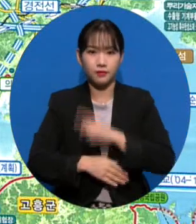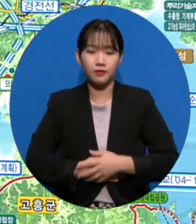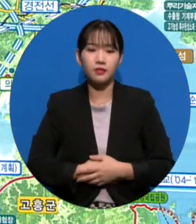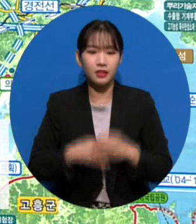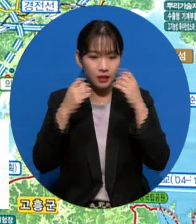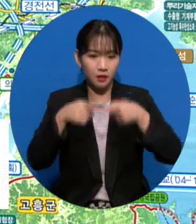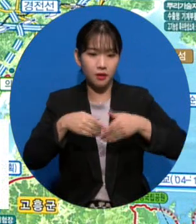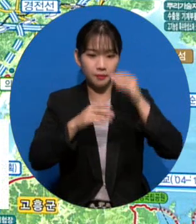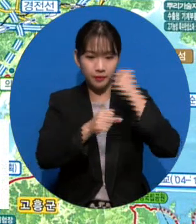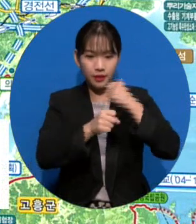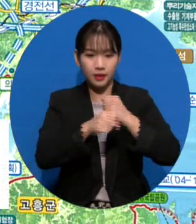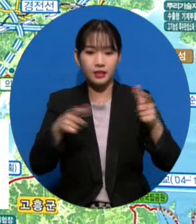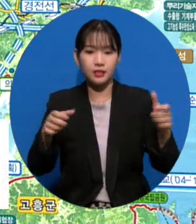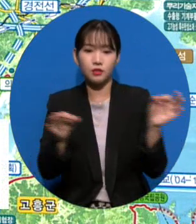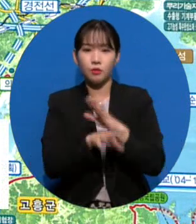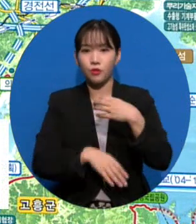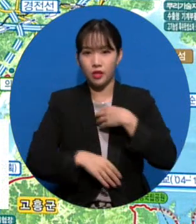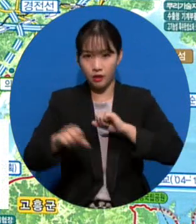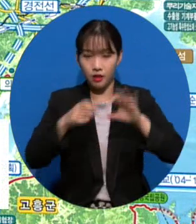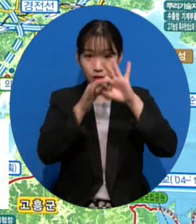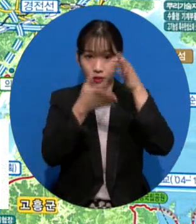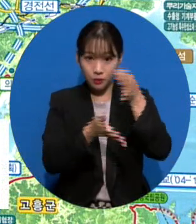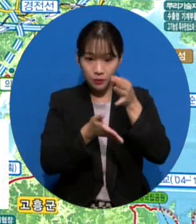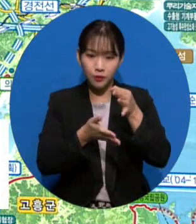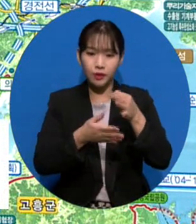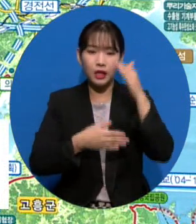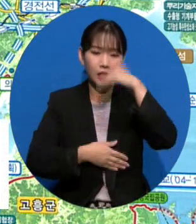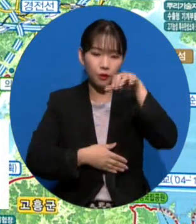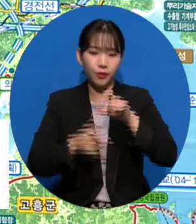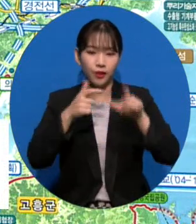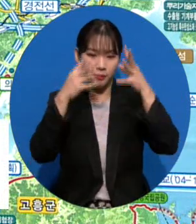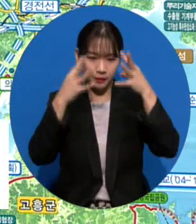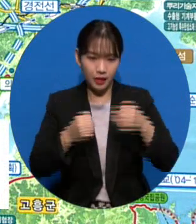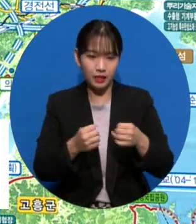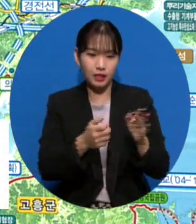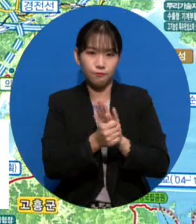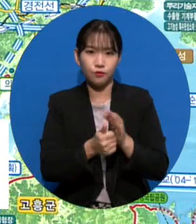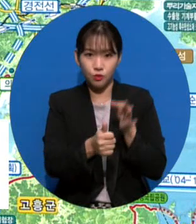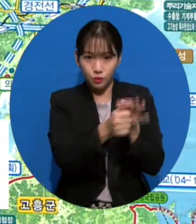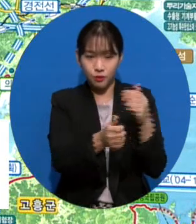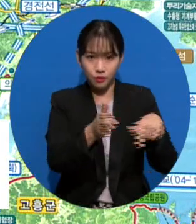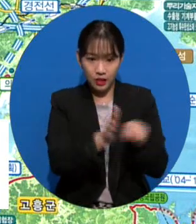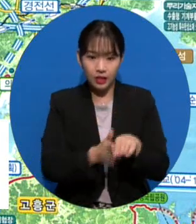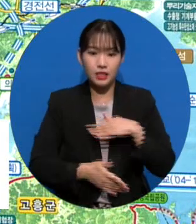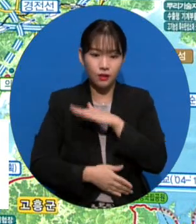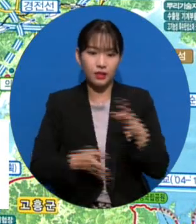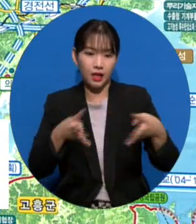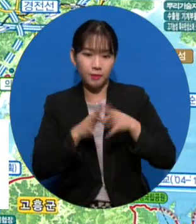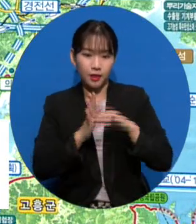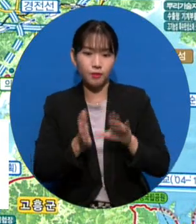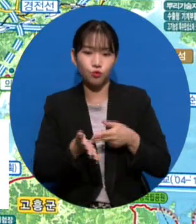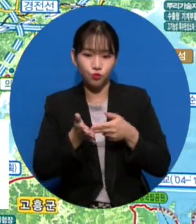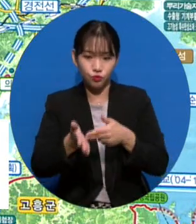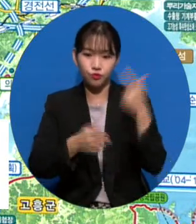새로 신설된 지역 소멸 위기 대응 기금도 낙후 지역에 더 많이 배려가 될 수 있도록 저희들이 협의 과정에서